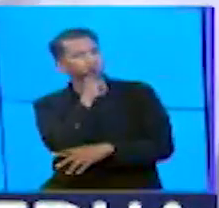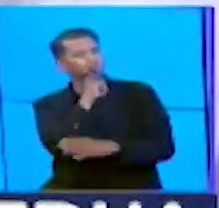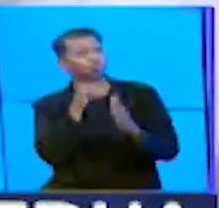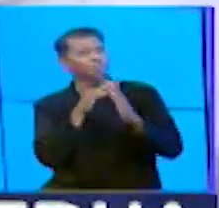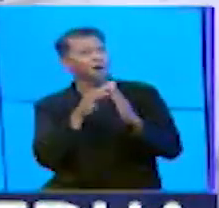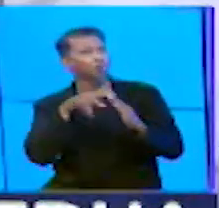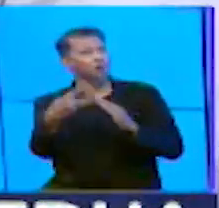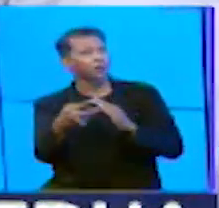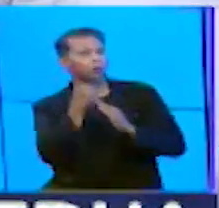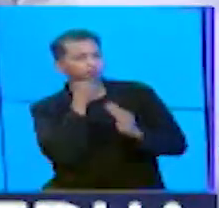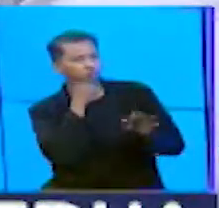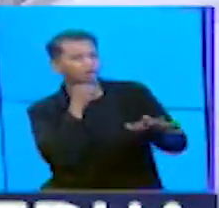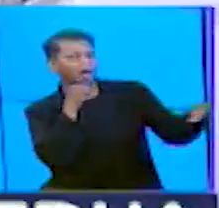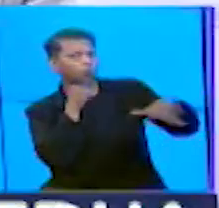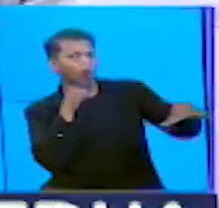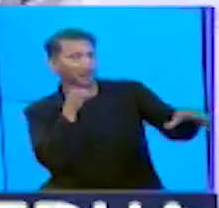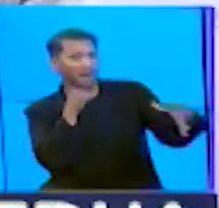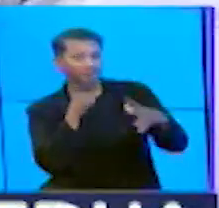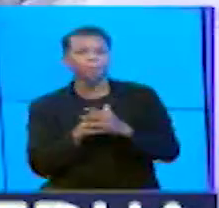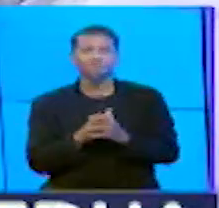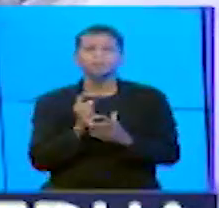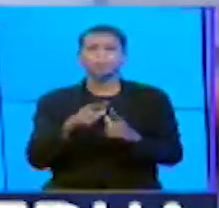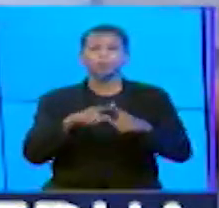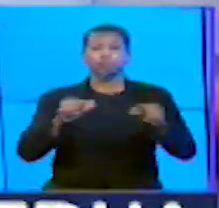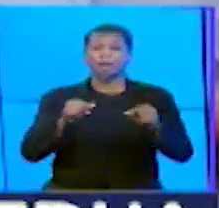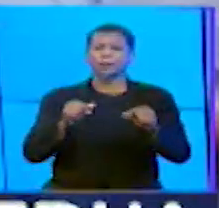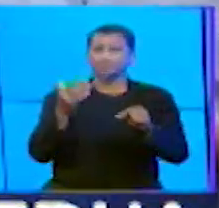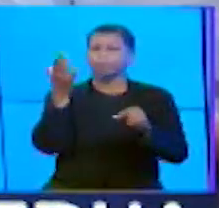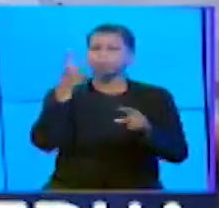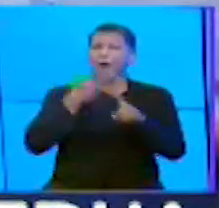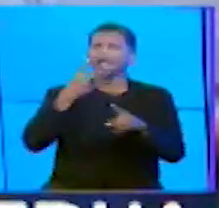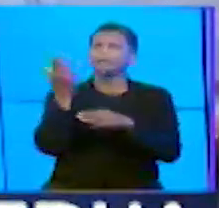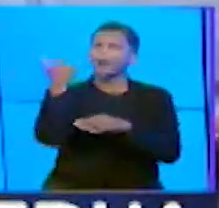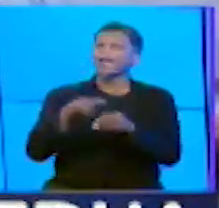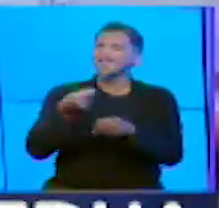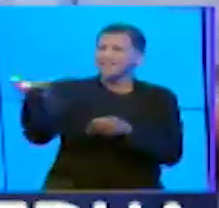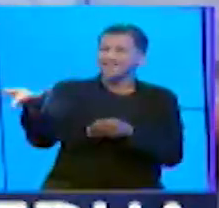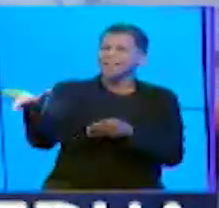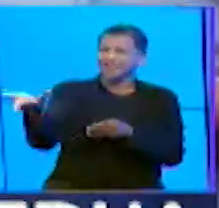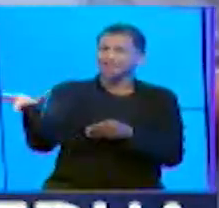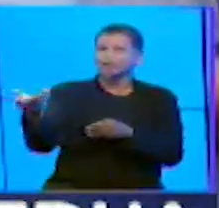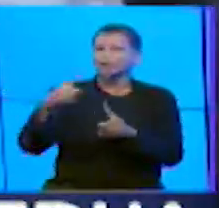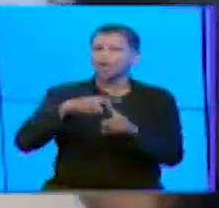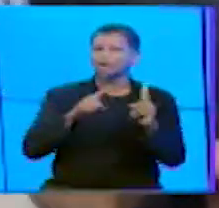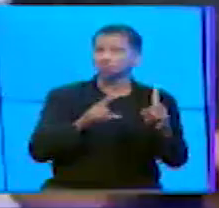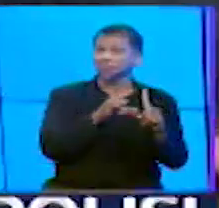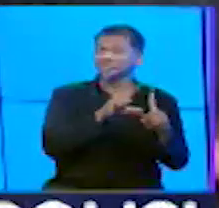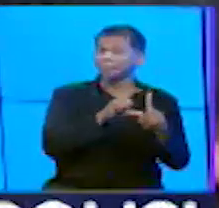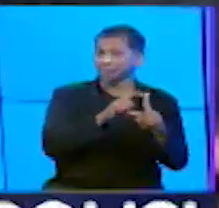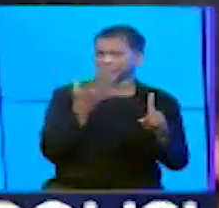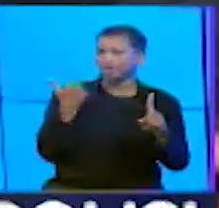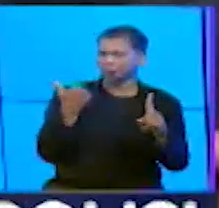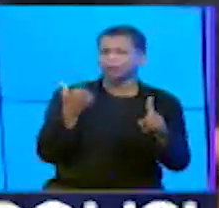dengan perwakilan pihak keluarga pemanggilan Rizieq Shihab untuk kedua kalinya dilakukan setelah tanggal satu Desember kemaren